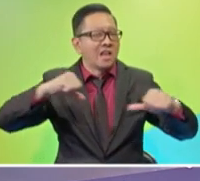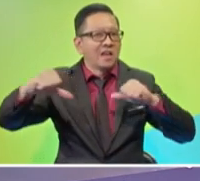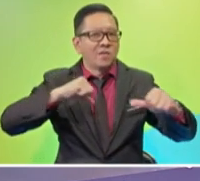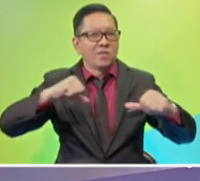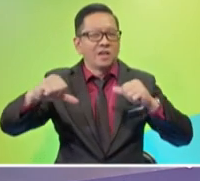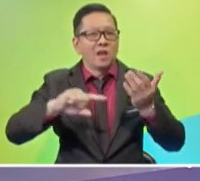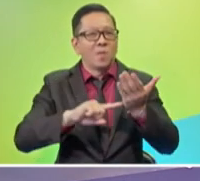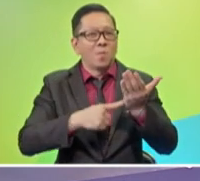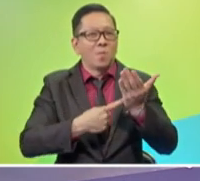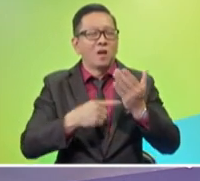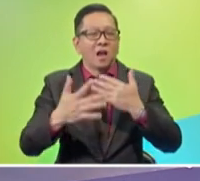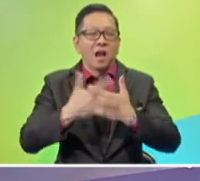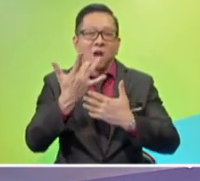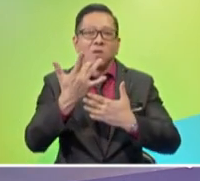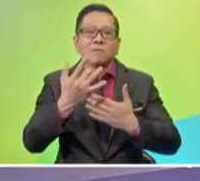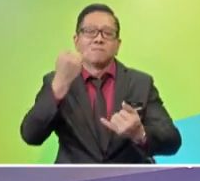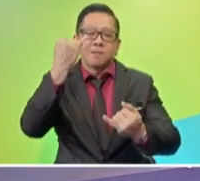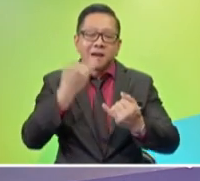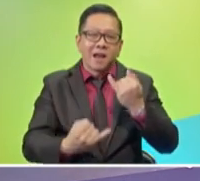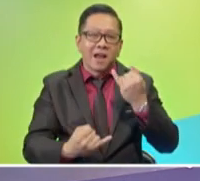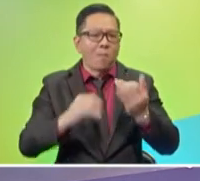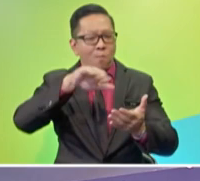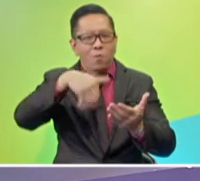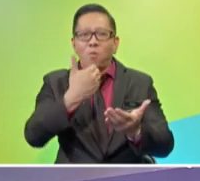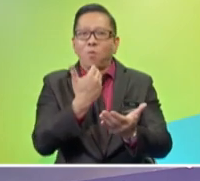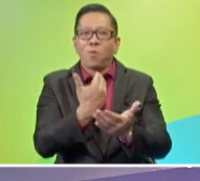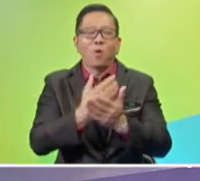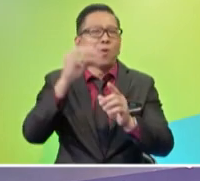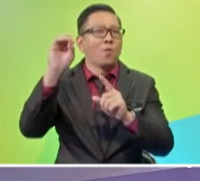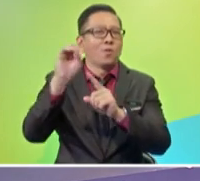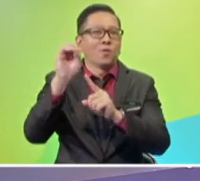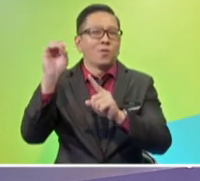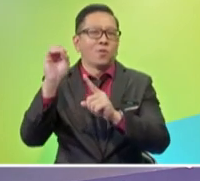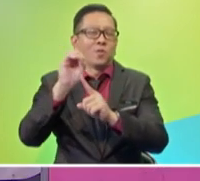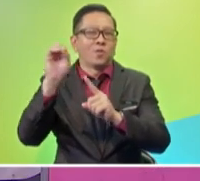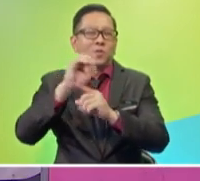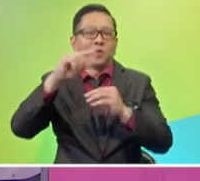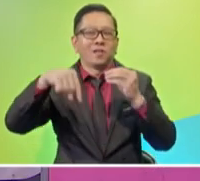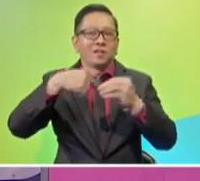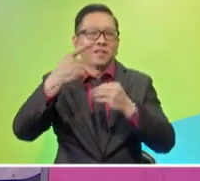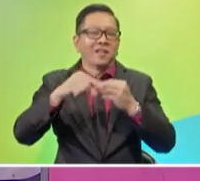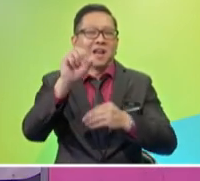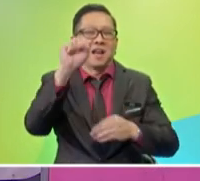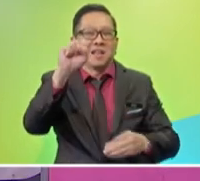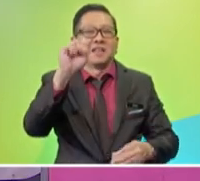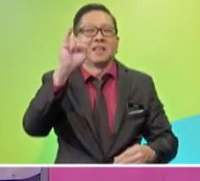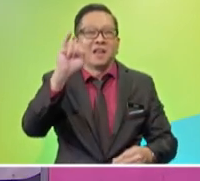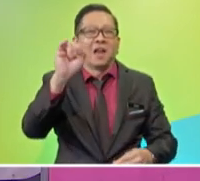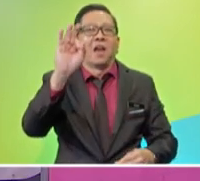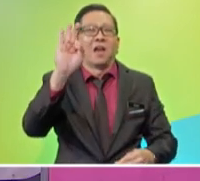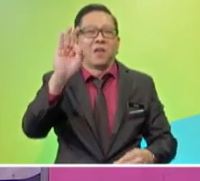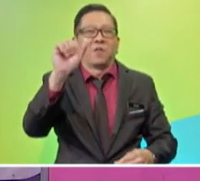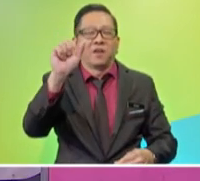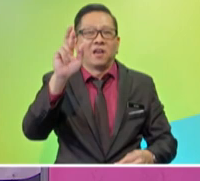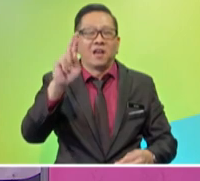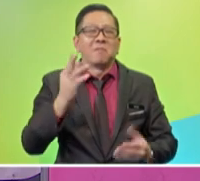daripada awal sehingga akhir tadi, kita telah merangkumi semua objektif yang kita nak capai. Ya, itu dia. Terima kasih banyak-banyak Cikgu